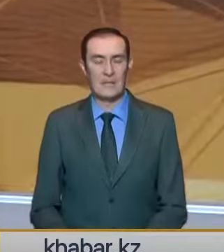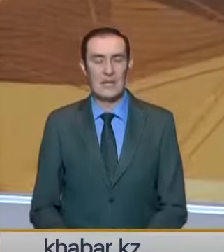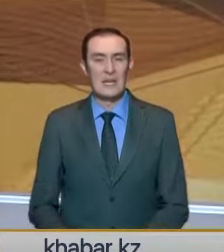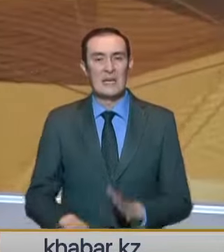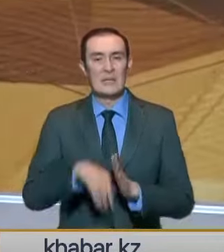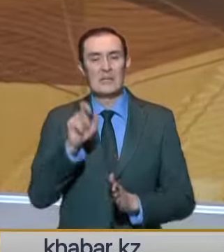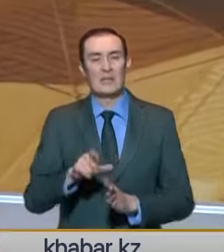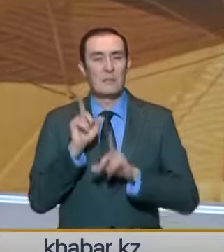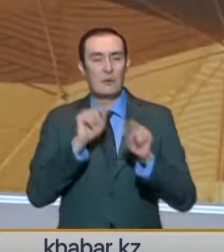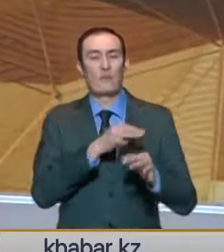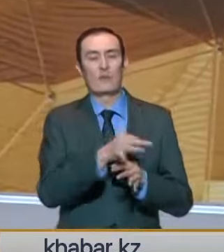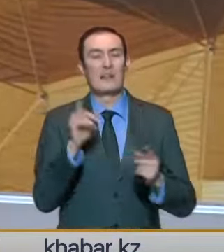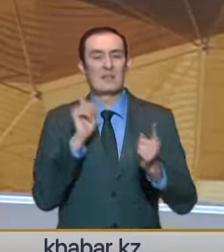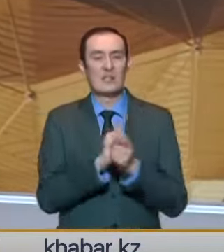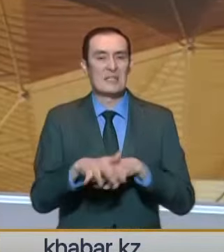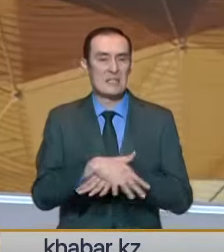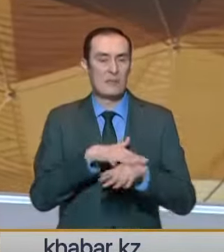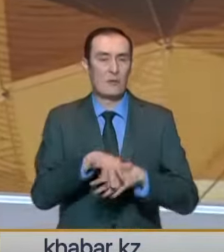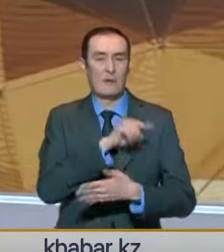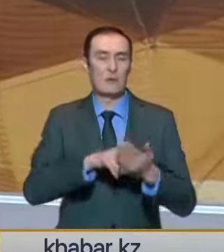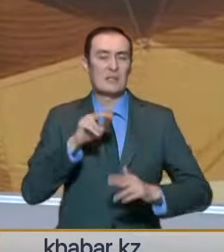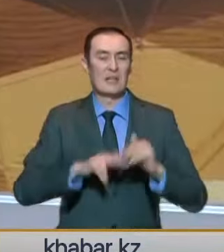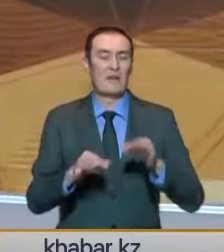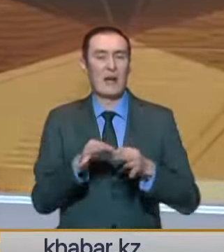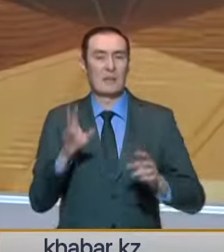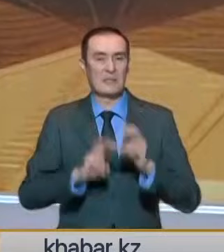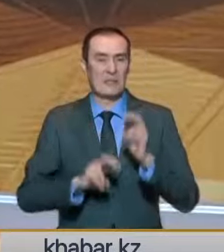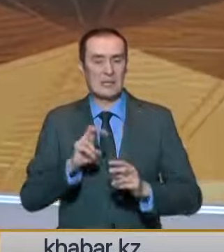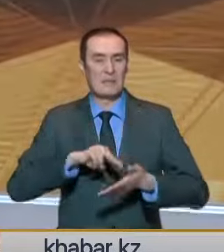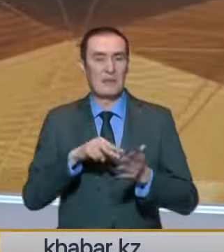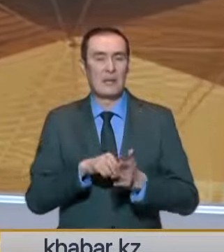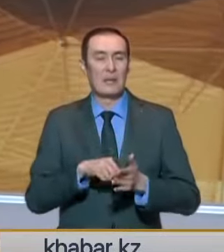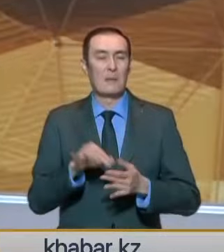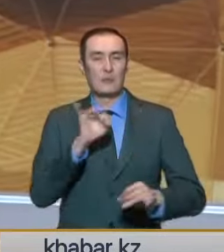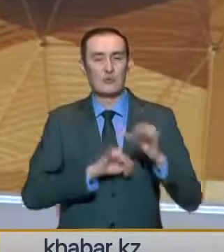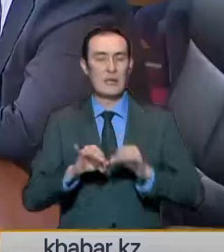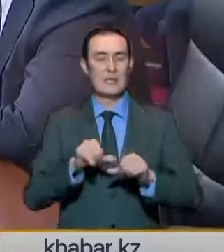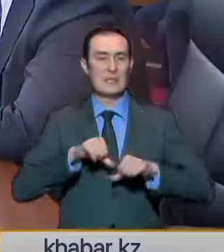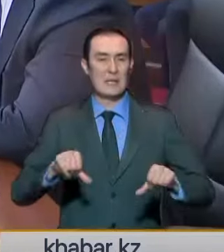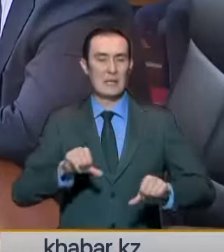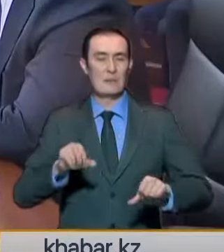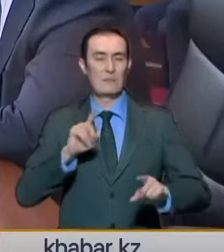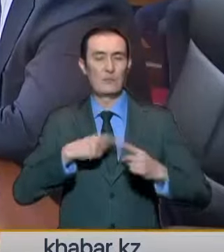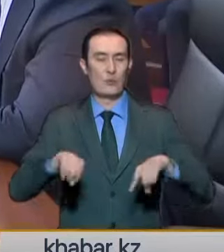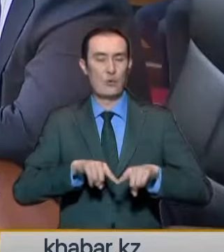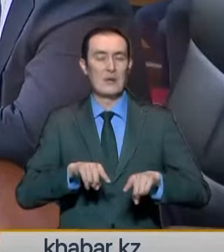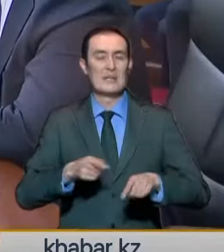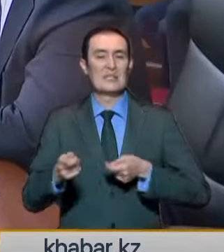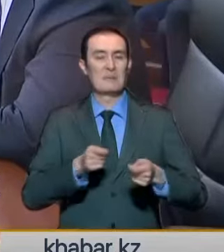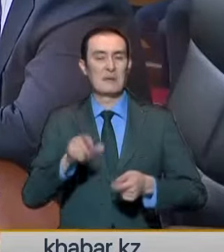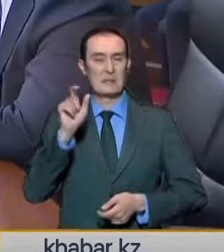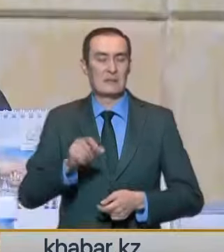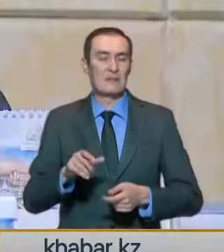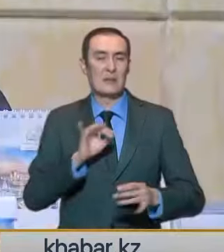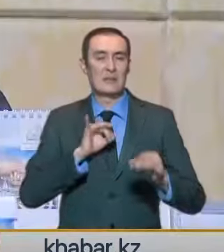сенаторы выйдут в регионы для встреч с населением по вопросу строительства АС план поездок обсудили На заседании бюро палаты спикер Сената